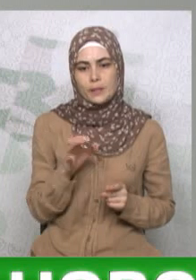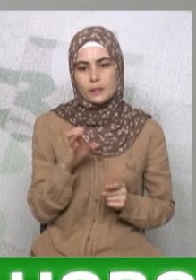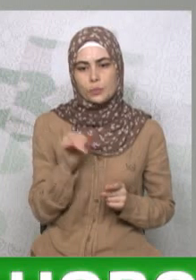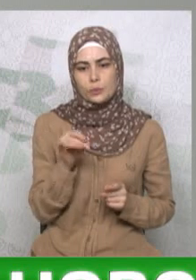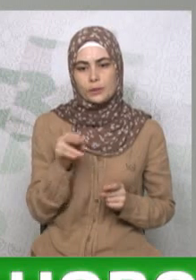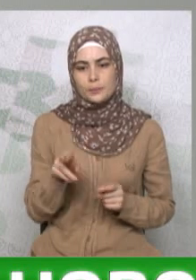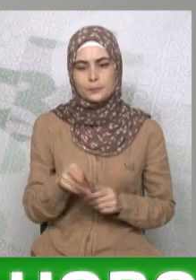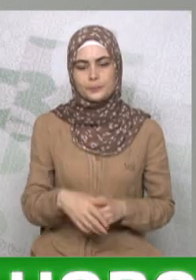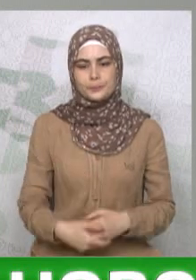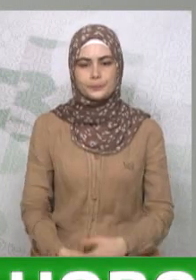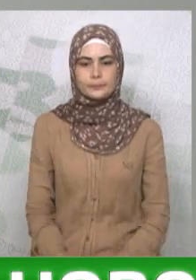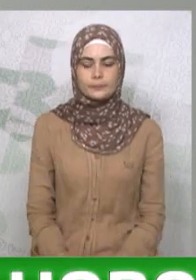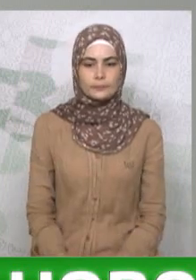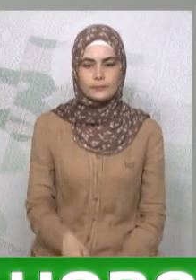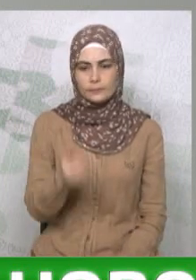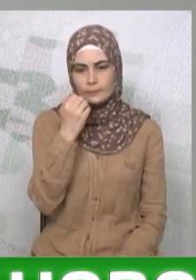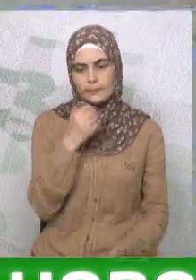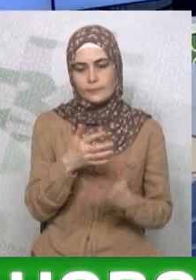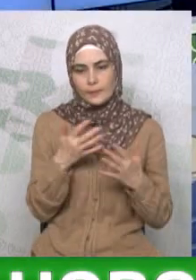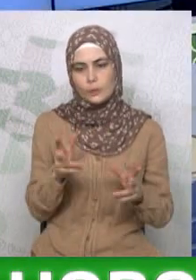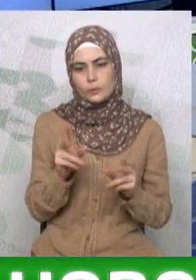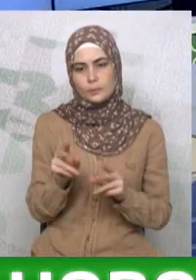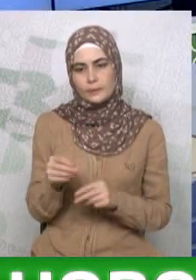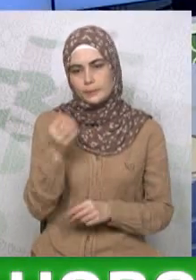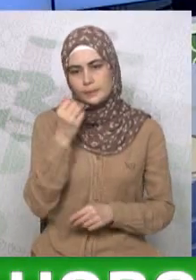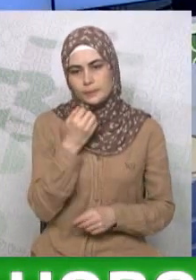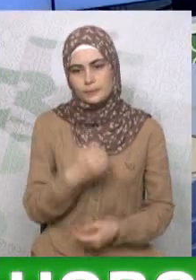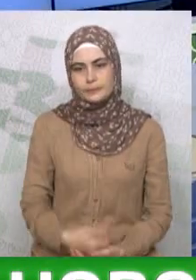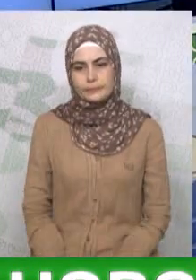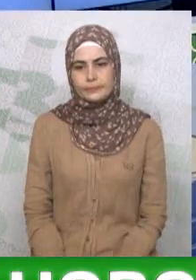Желаю вам успехов в реализации всех ваших целей. Благодарю за интервью. Спасибо. До свидания.